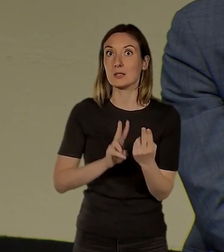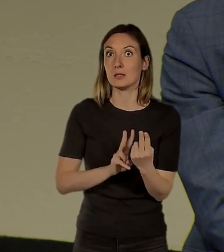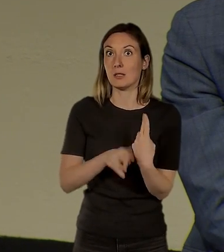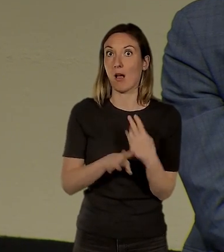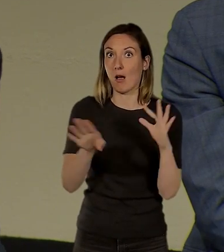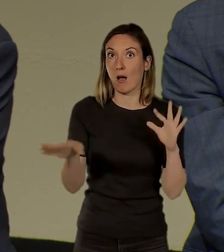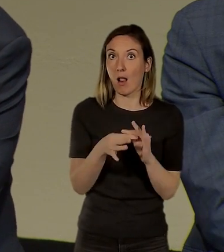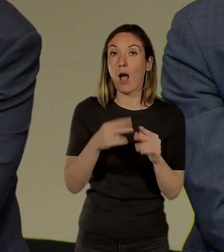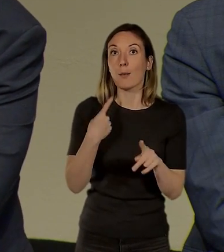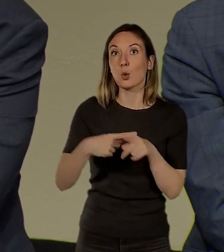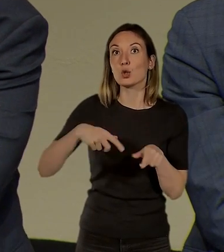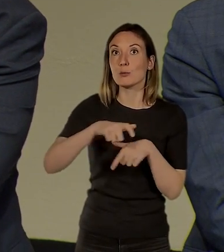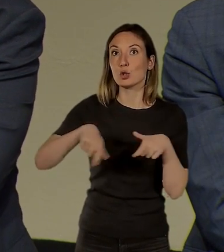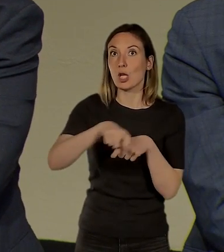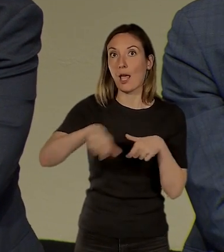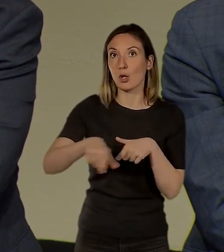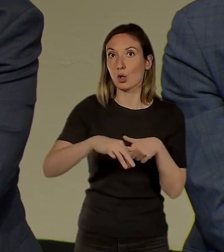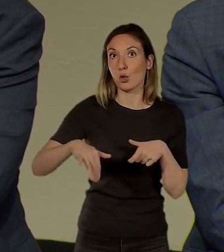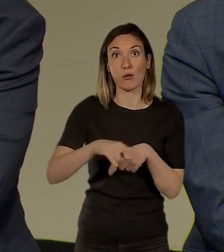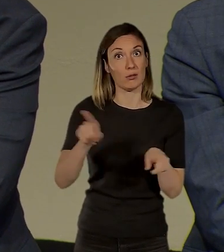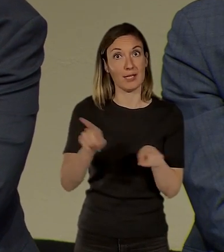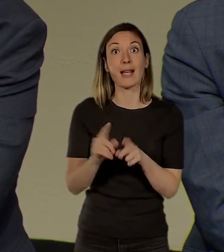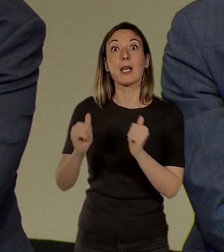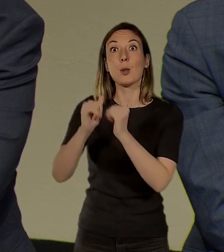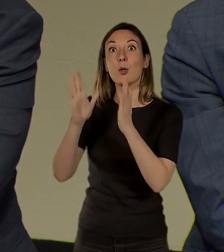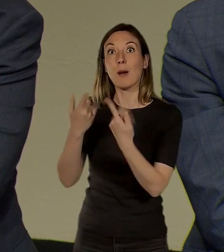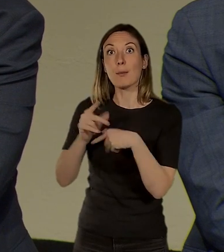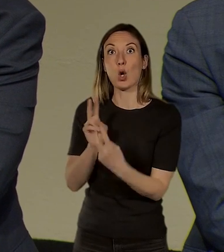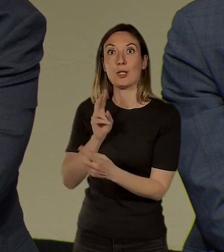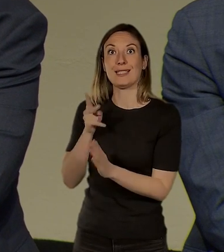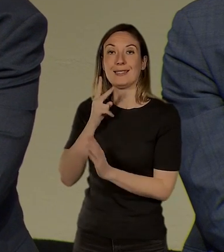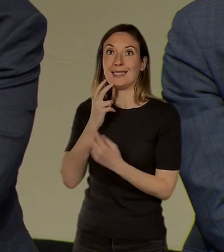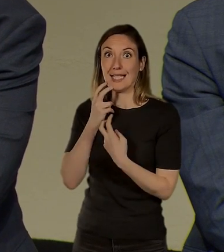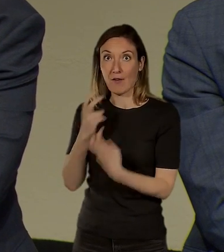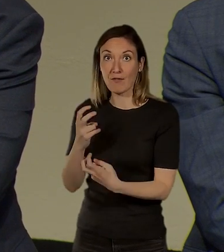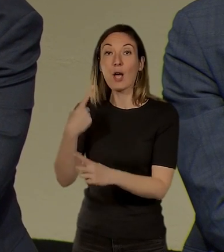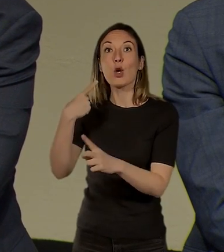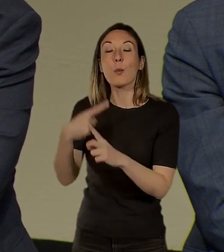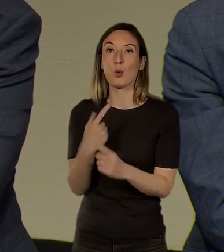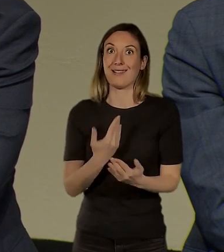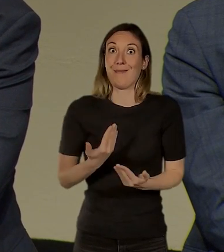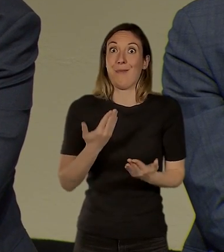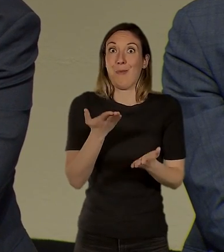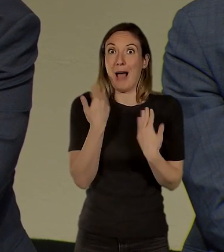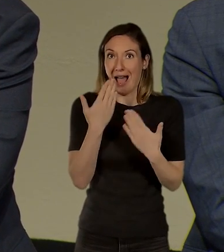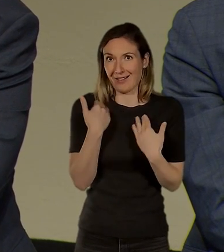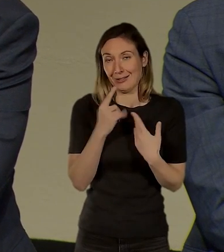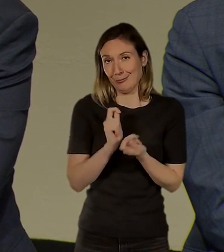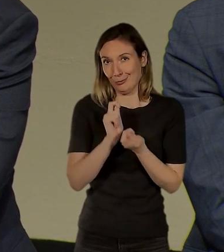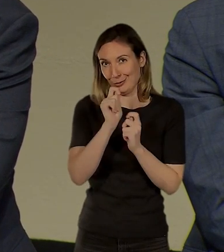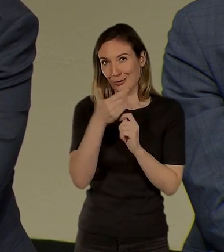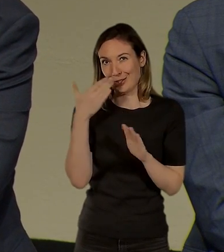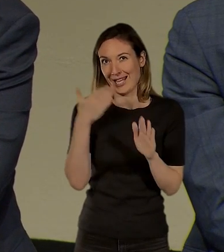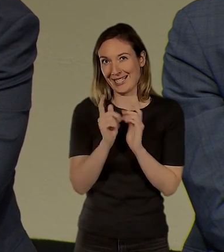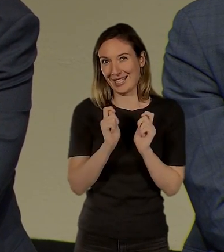i té vlastní budovy, tramvaje, která je před, a toho parku Sherwoodu. A my jsme, co jsme teď